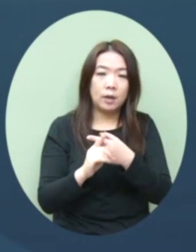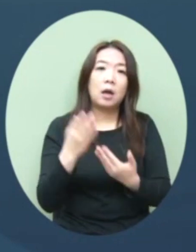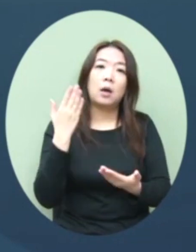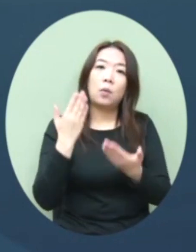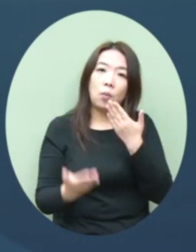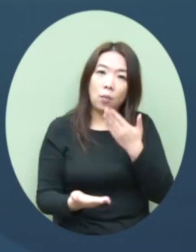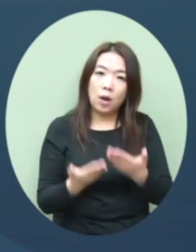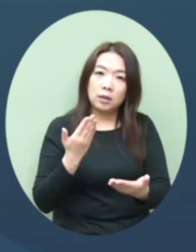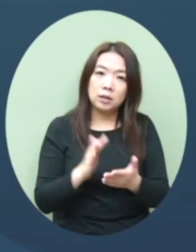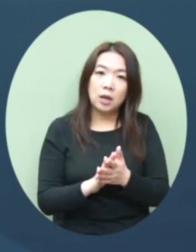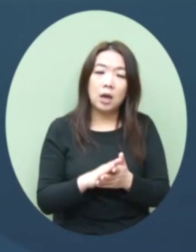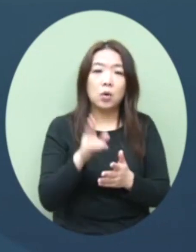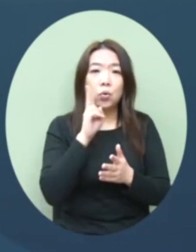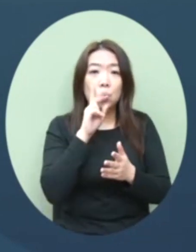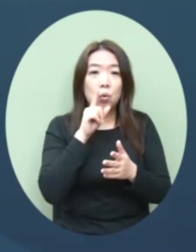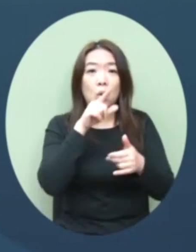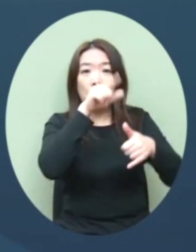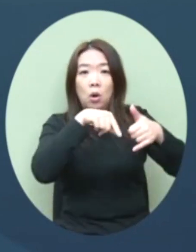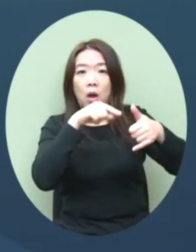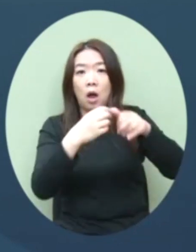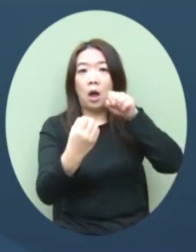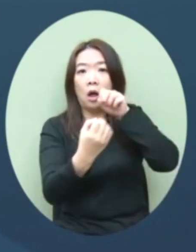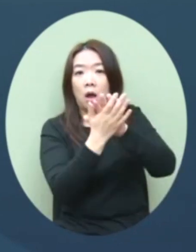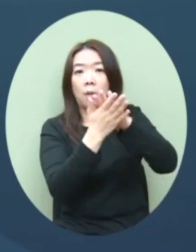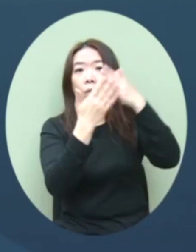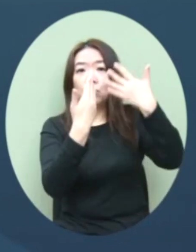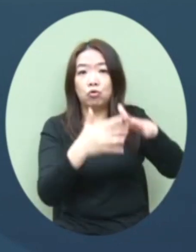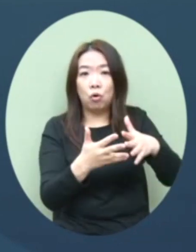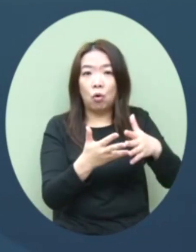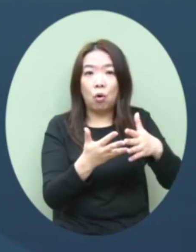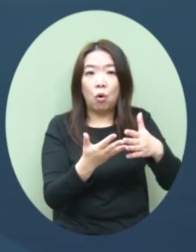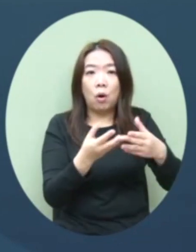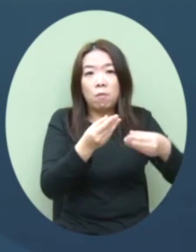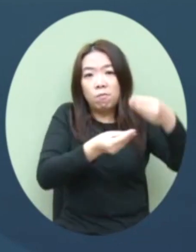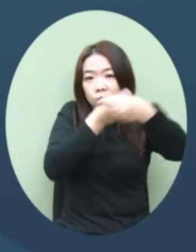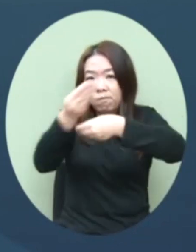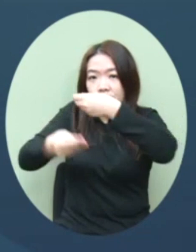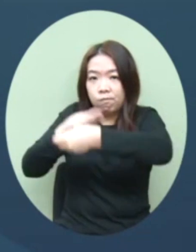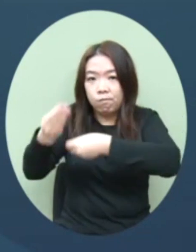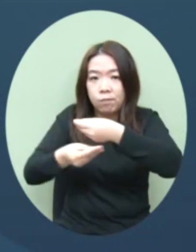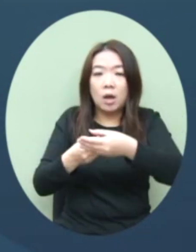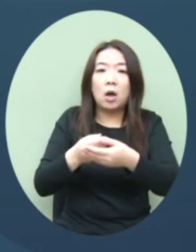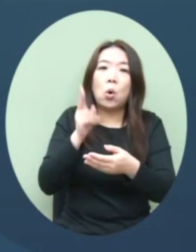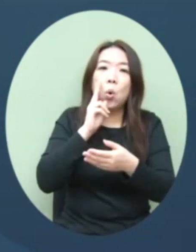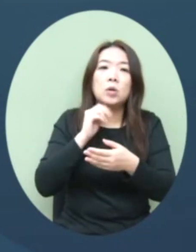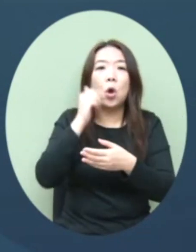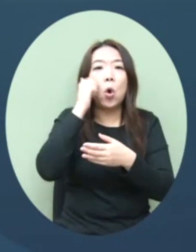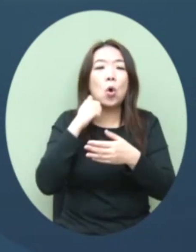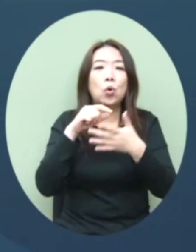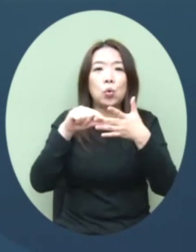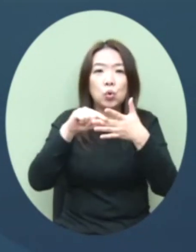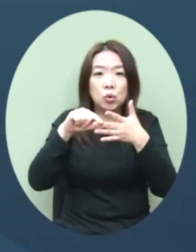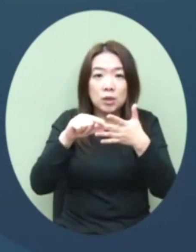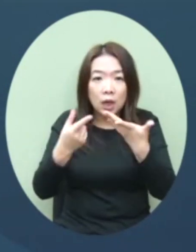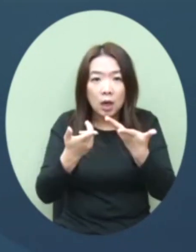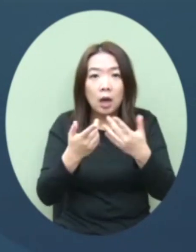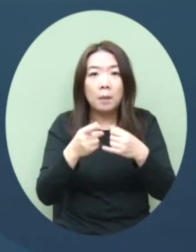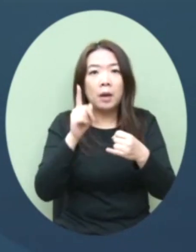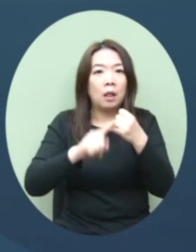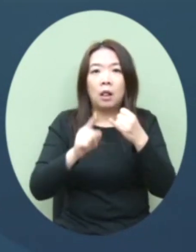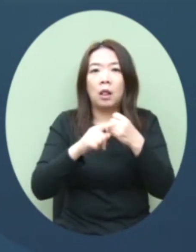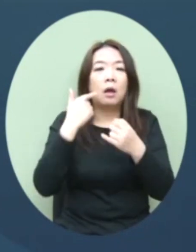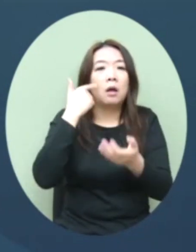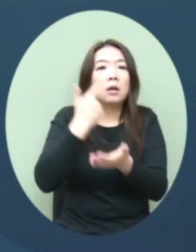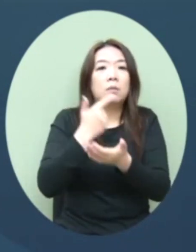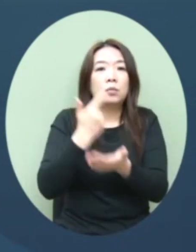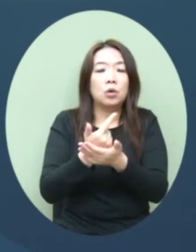如果它感染了不知不覺感染給其他人譬如安律院舍後果很嚴重或者是前線